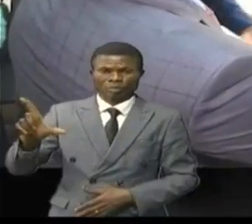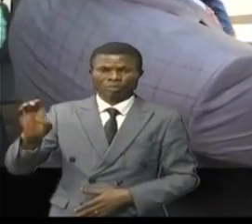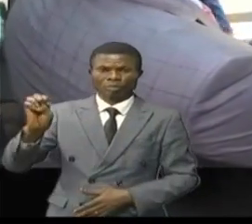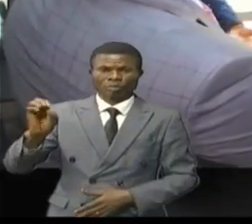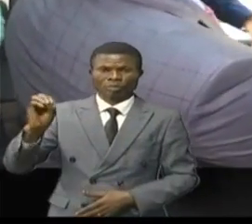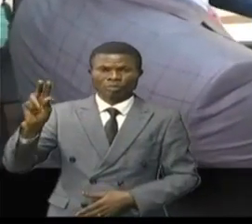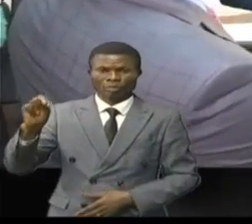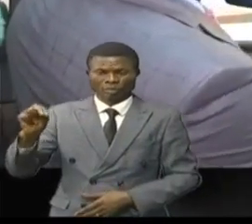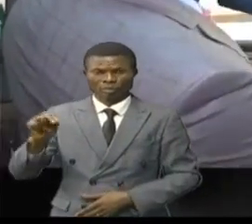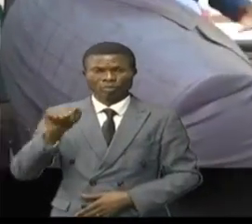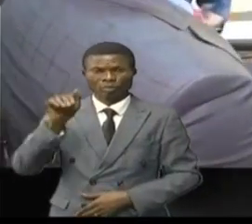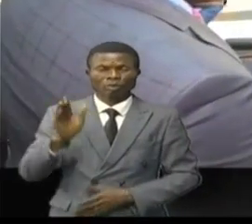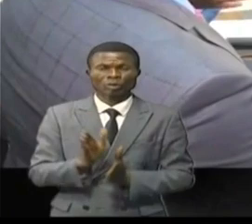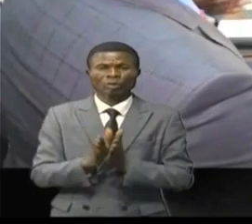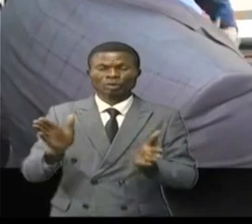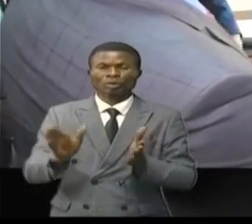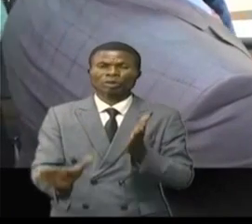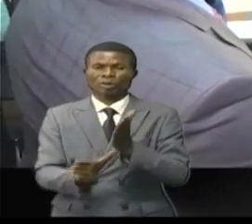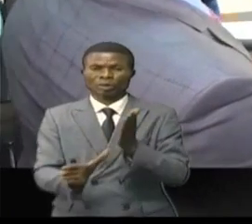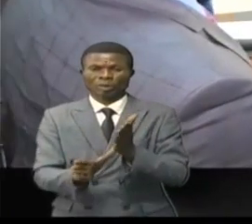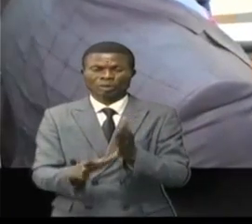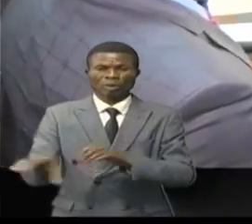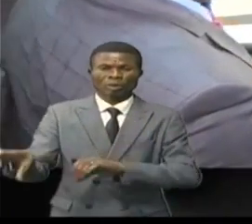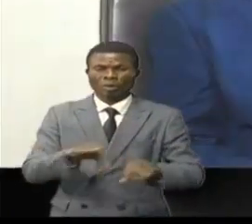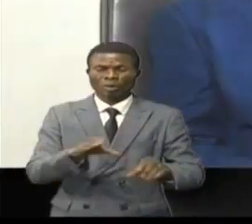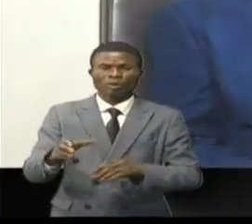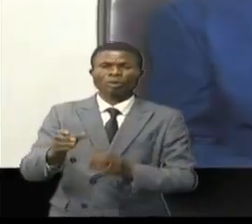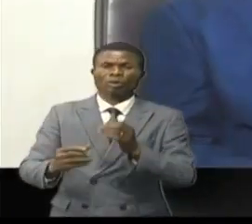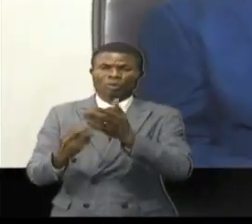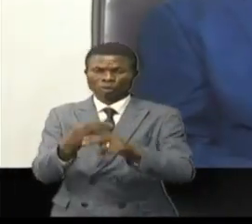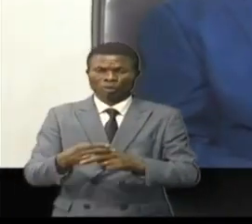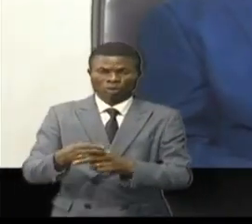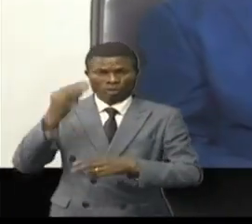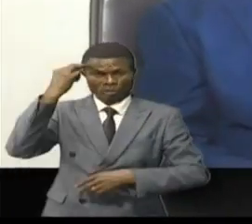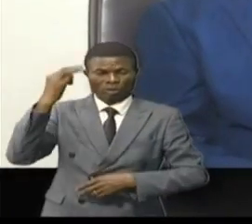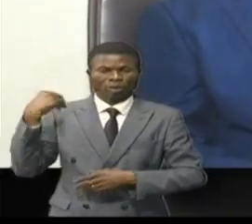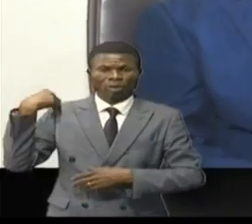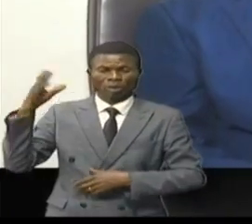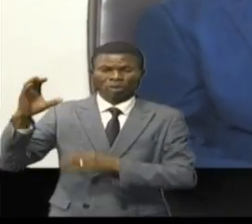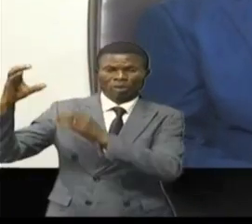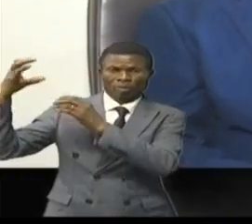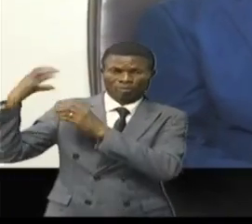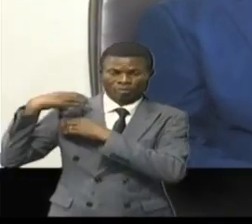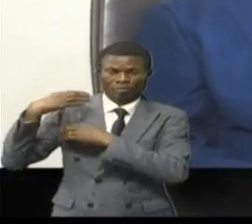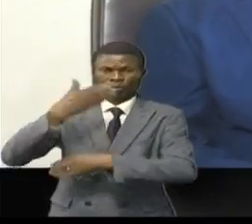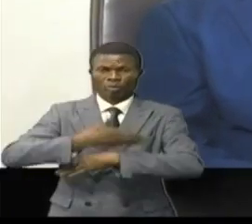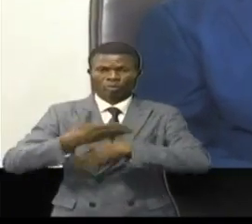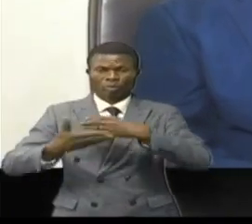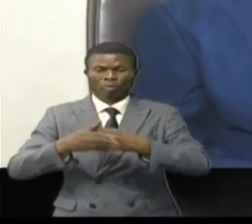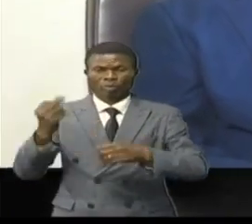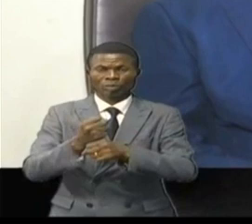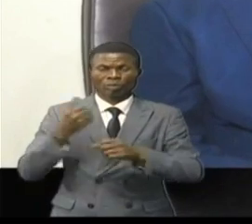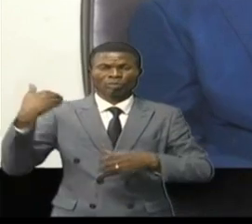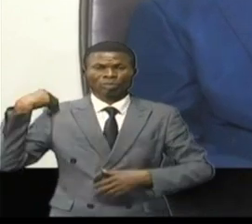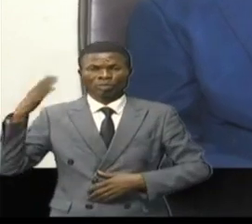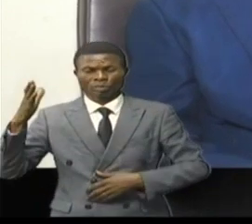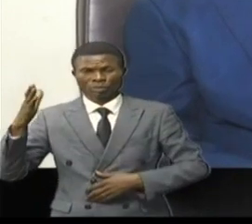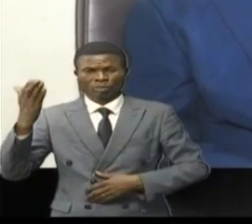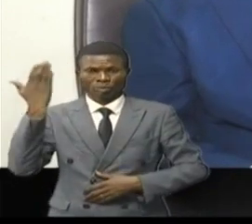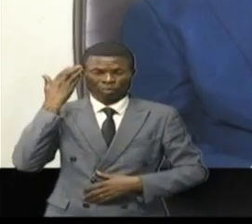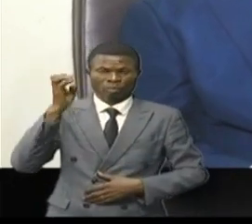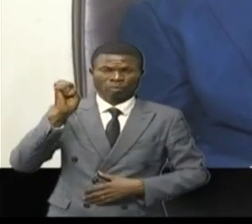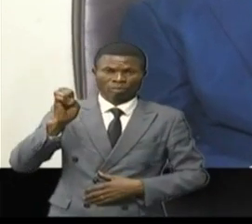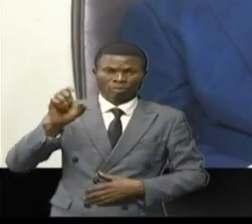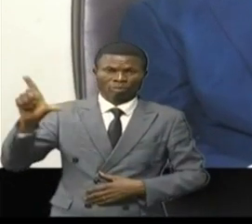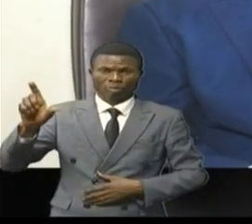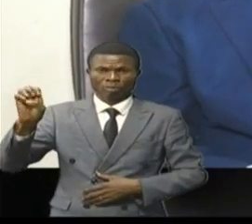directeur général intérimaire sortant, cérémonie supervisée au nom du ministre d'État en charge des infrastructures et travaux publics Alexis Guissaro, par